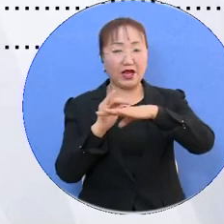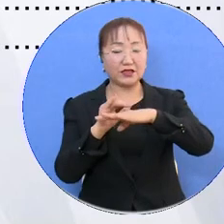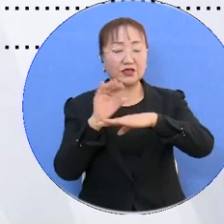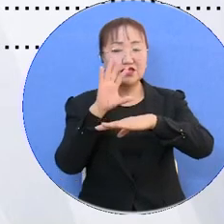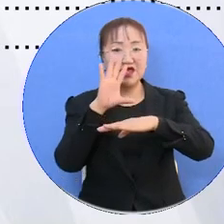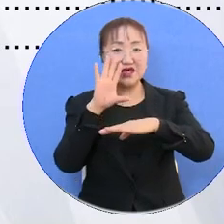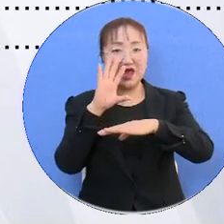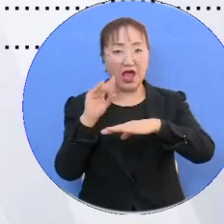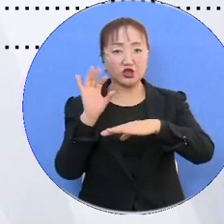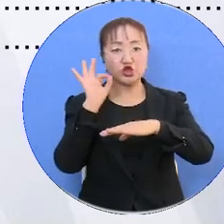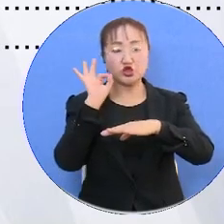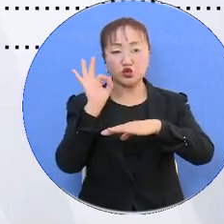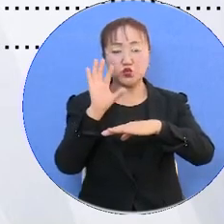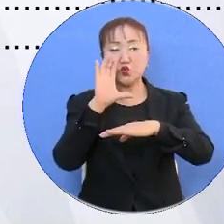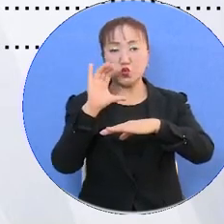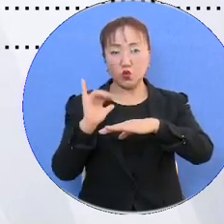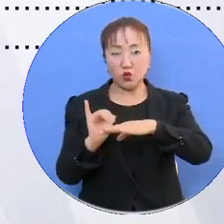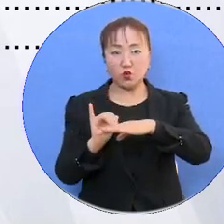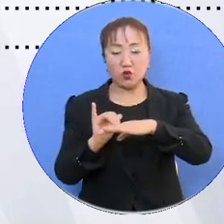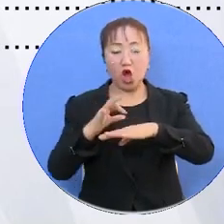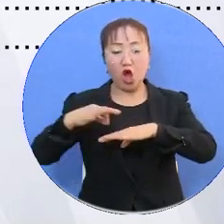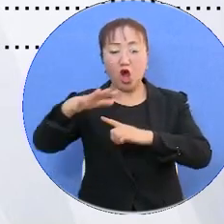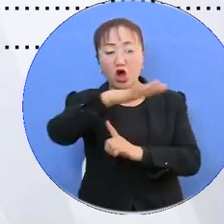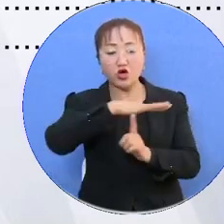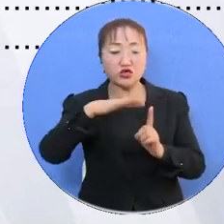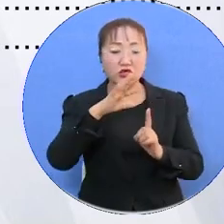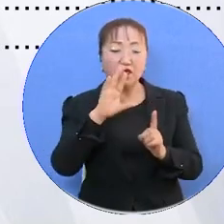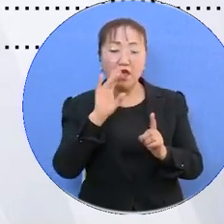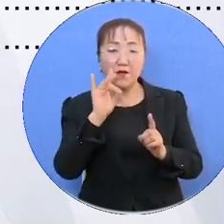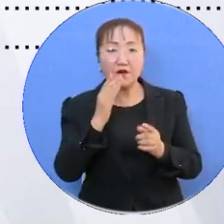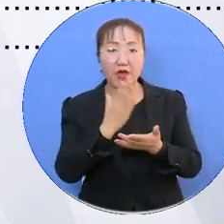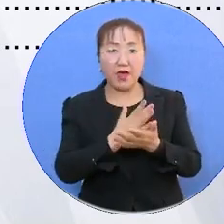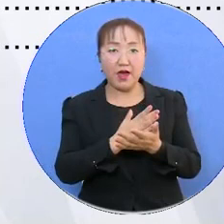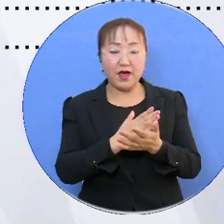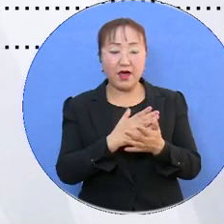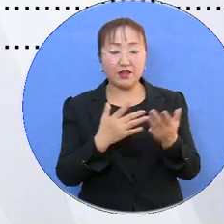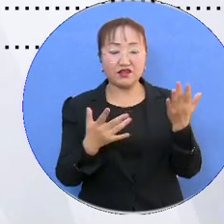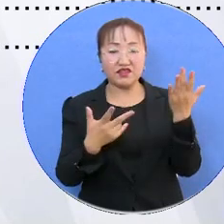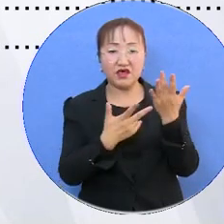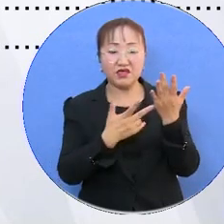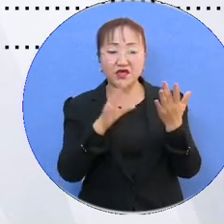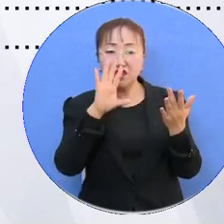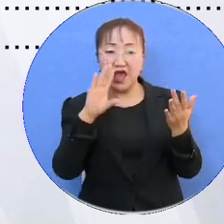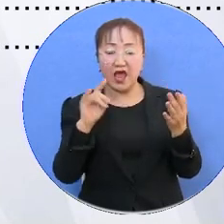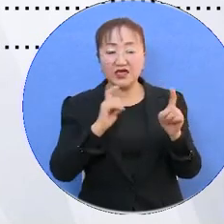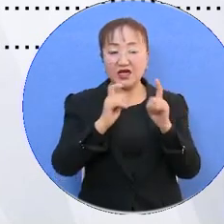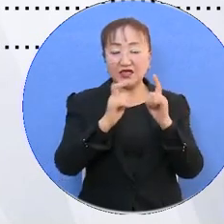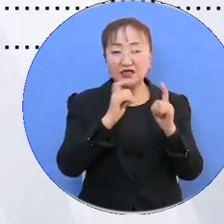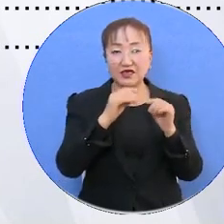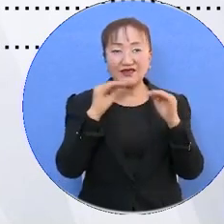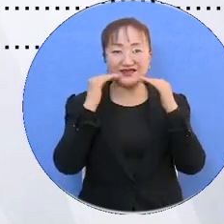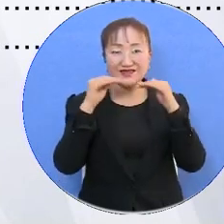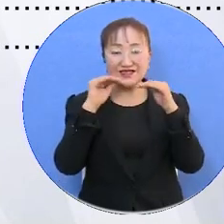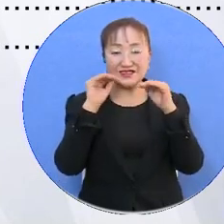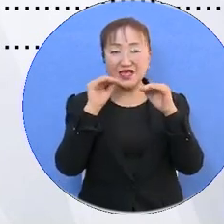Бас орчин нь ямар байх юм бол, за техник хэрэгсэлтэйгээ яаж харилцах вэ гэдэг талаар заасан байгаа. За энэ